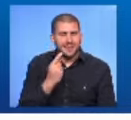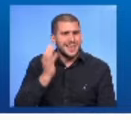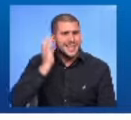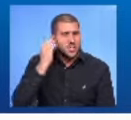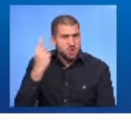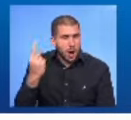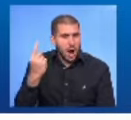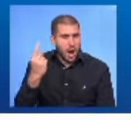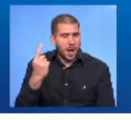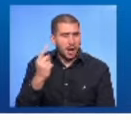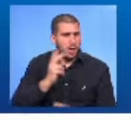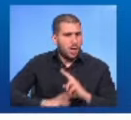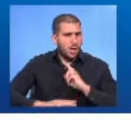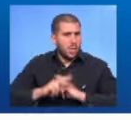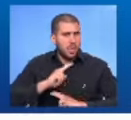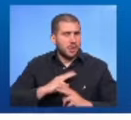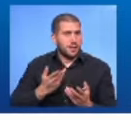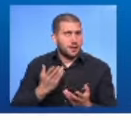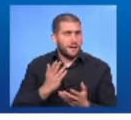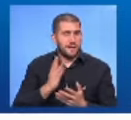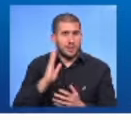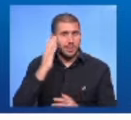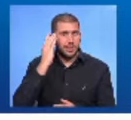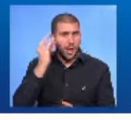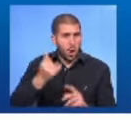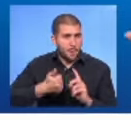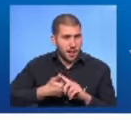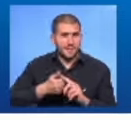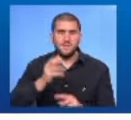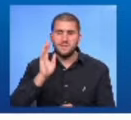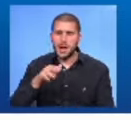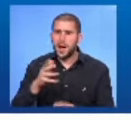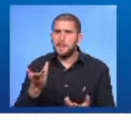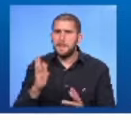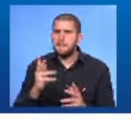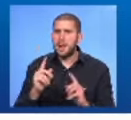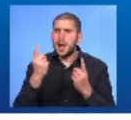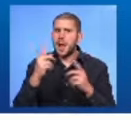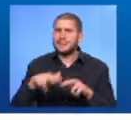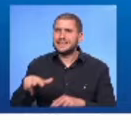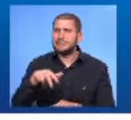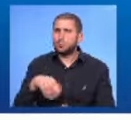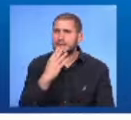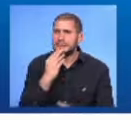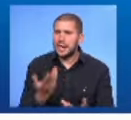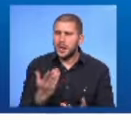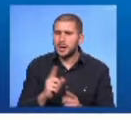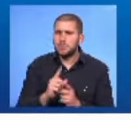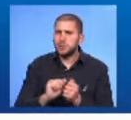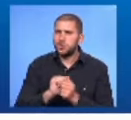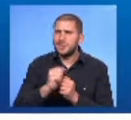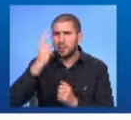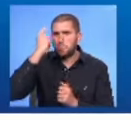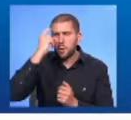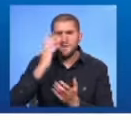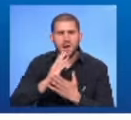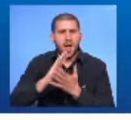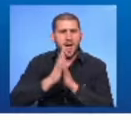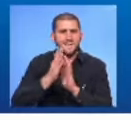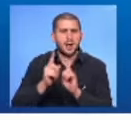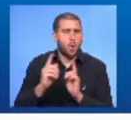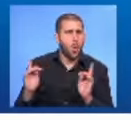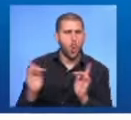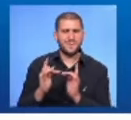שבעצם עברה איזה גם טראומה, וגם מה הלך פה בציבור, פשוט שתפו לאנשים את המוח, שנהיה פה